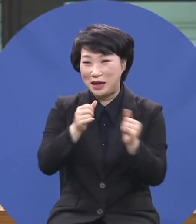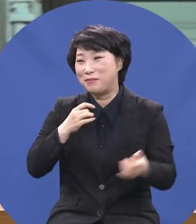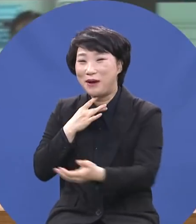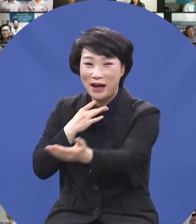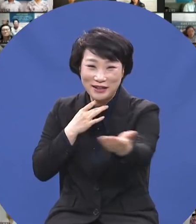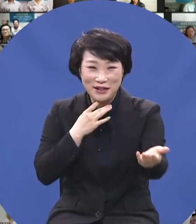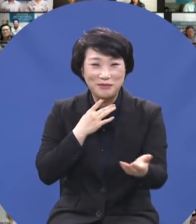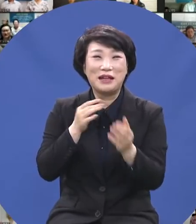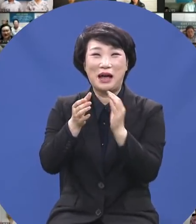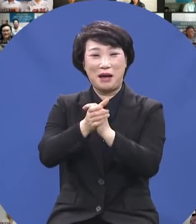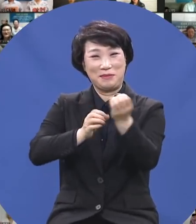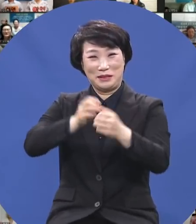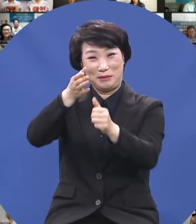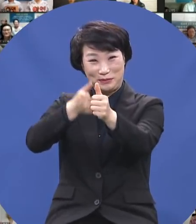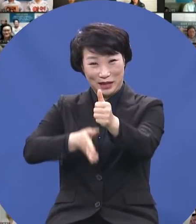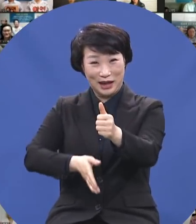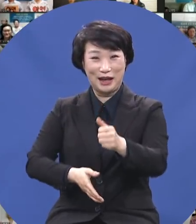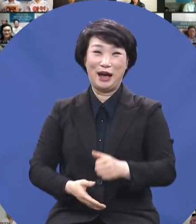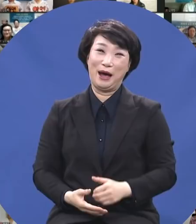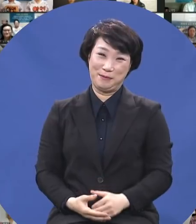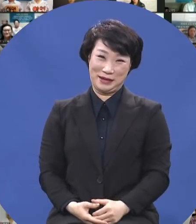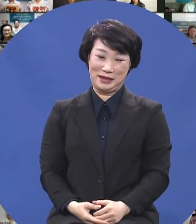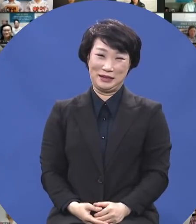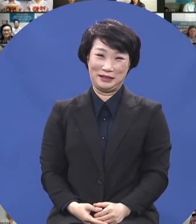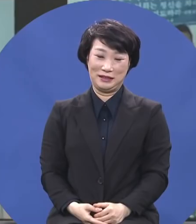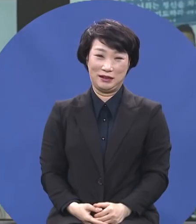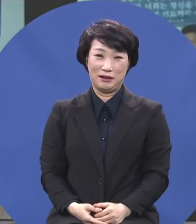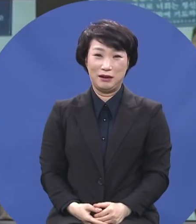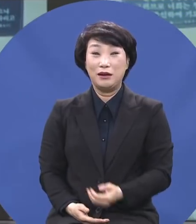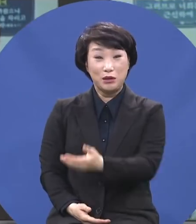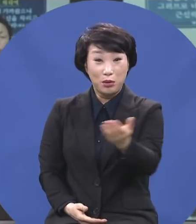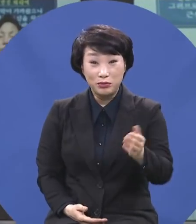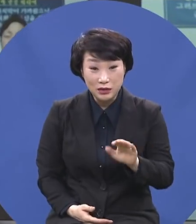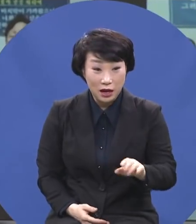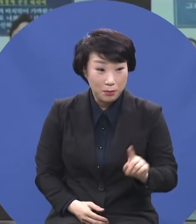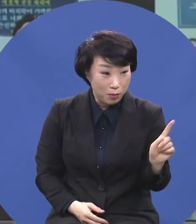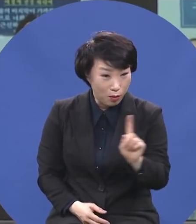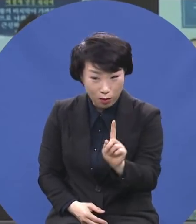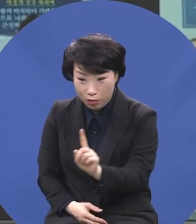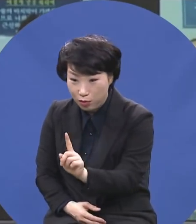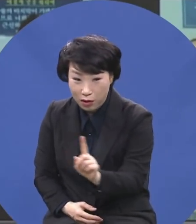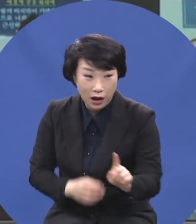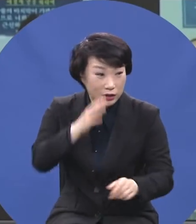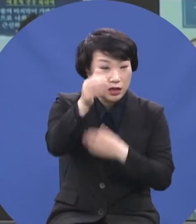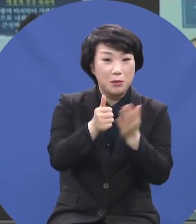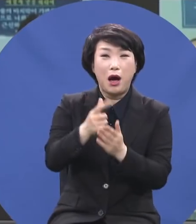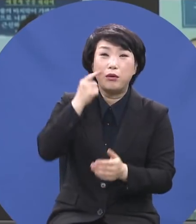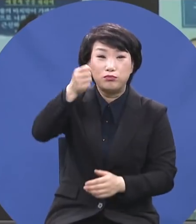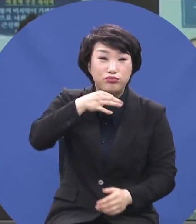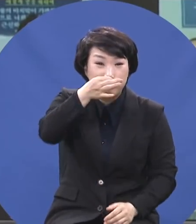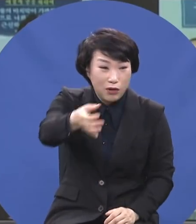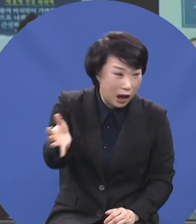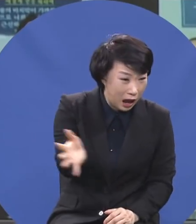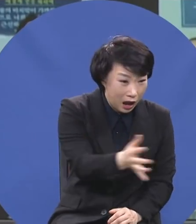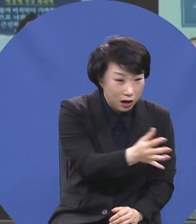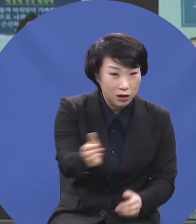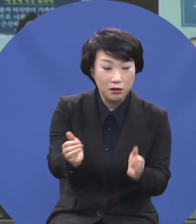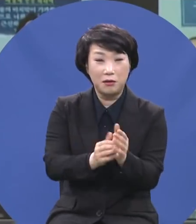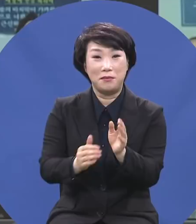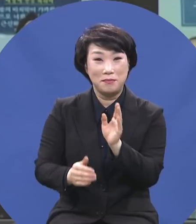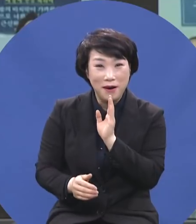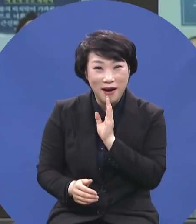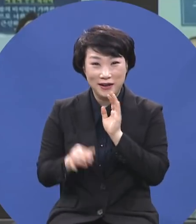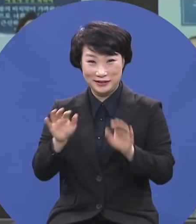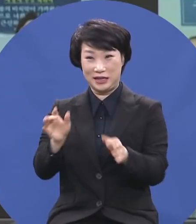하면 합시다. 네, 아무것도 하나님을 아버지라 부르는 존재가 없어요. 그